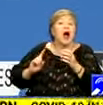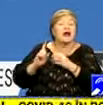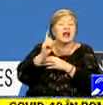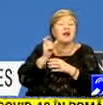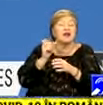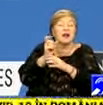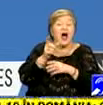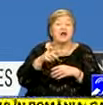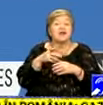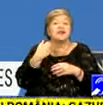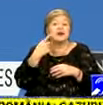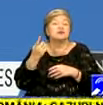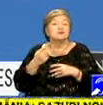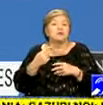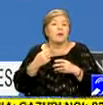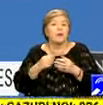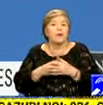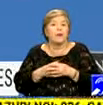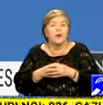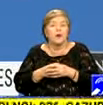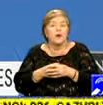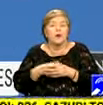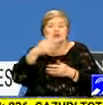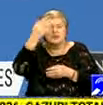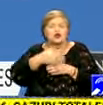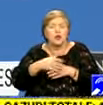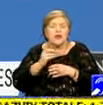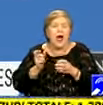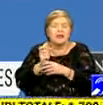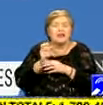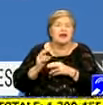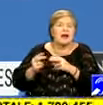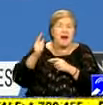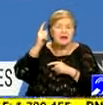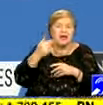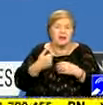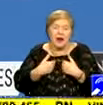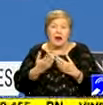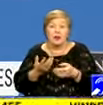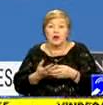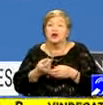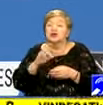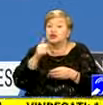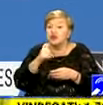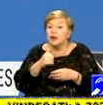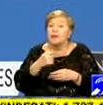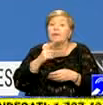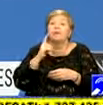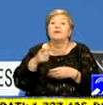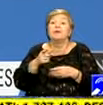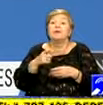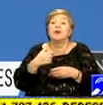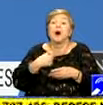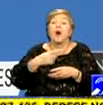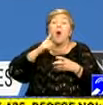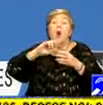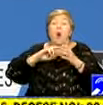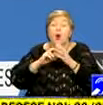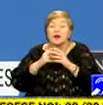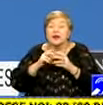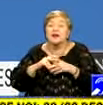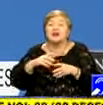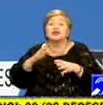și noi în zona de apărare și asigurați stabilitate pentru misiunea de păstrare a ordinii și păcii